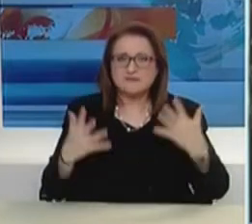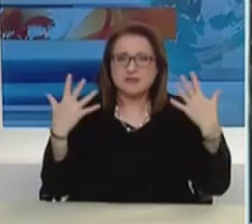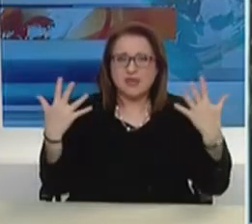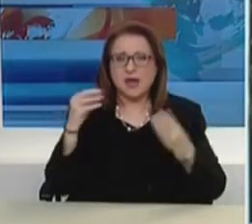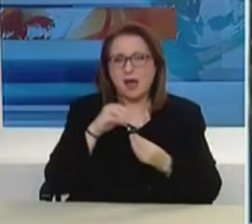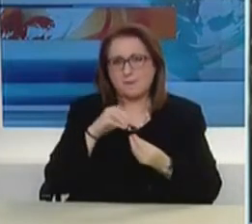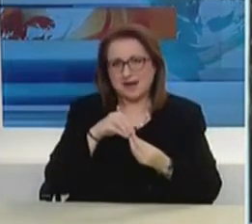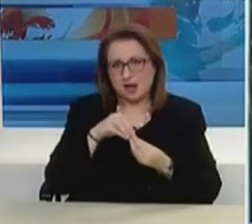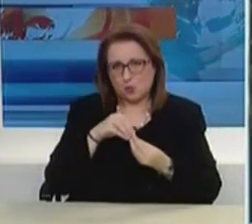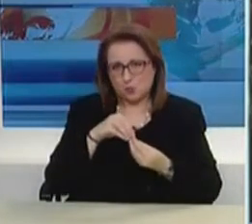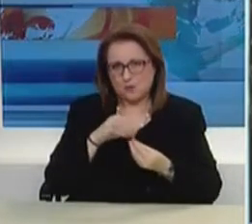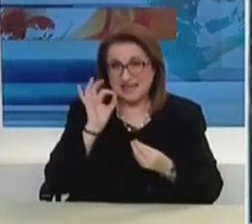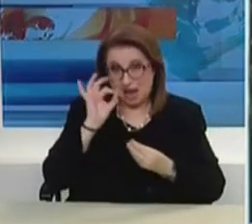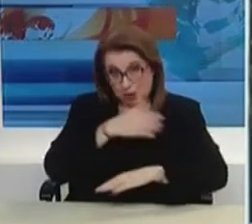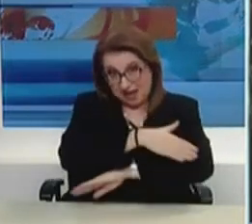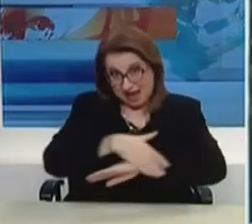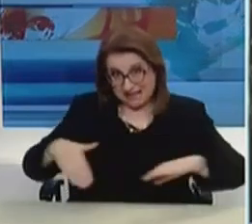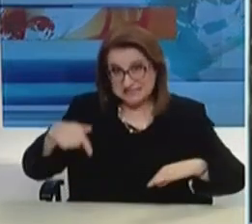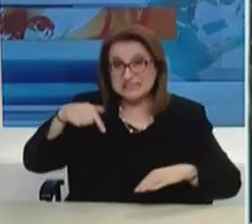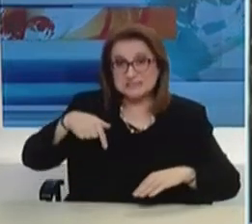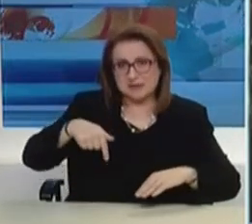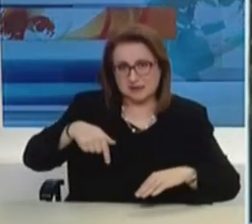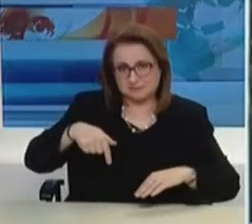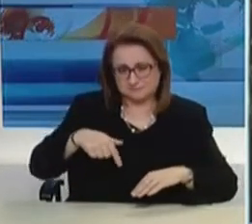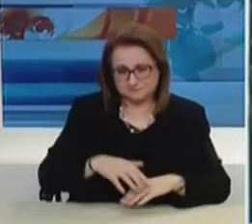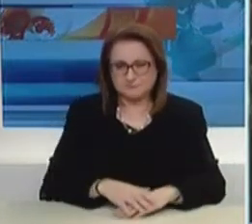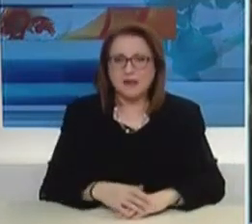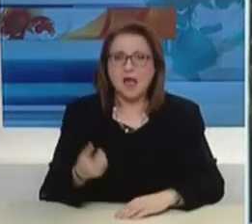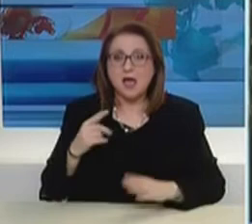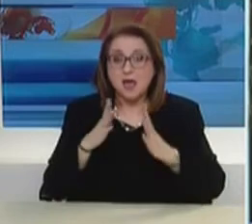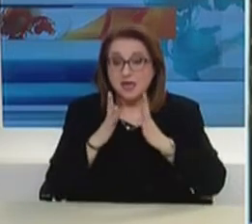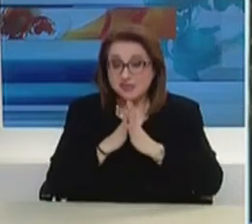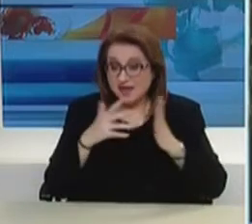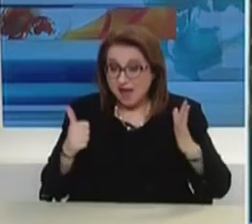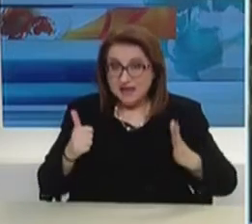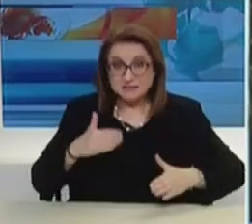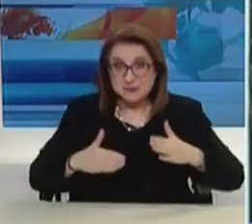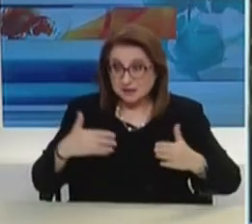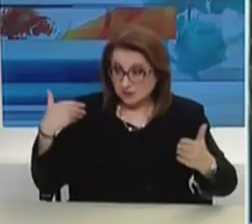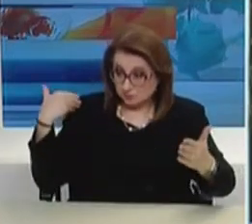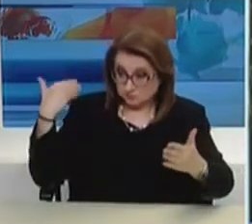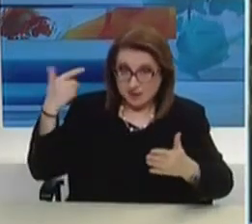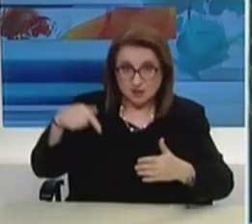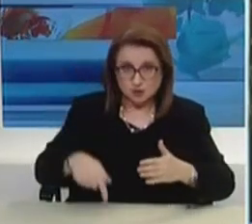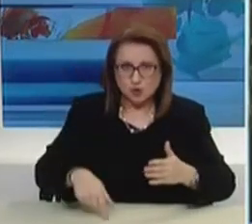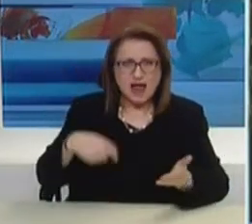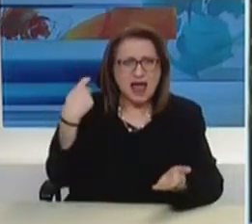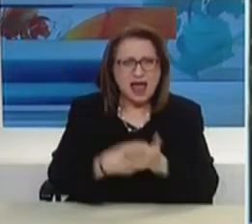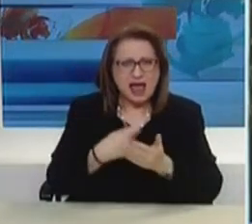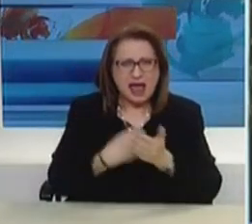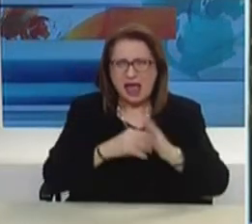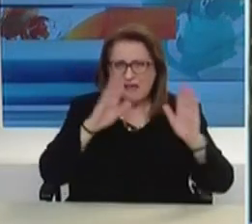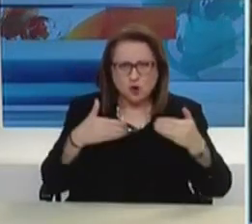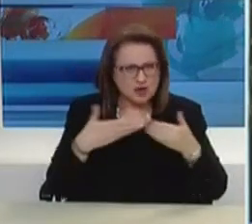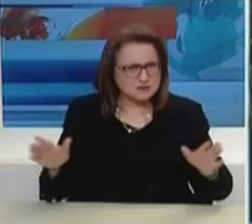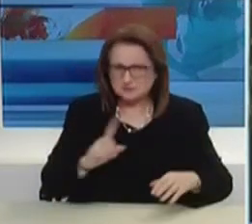Από τις 16 Μαρτίου οι εφορίες όλες της χώρας λειτουργούν με email και τηλέφωνα